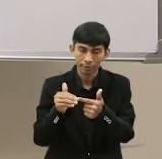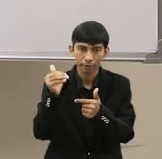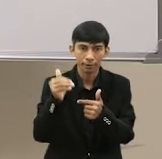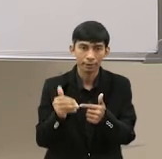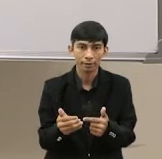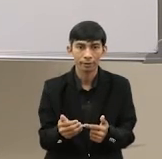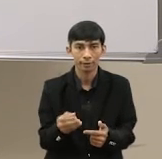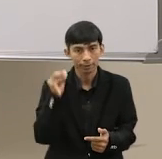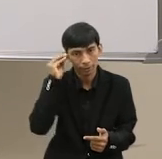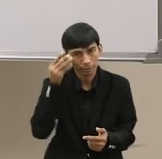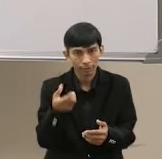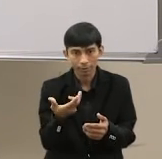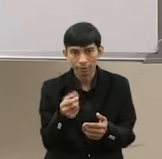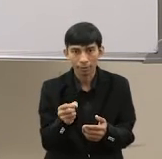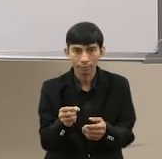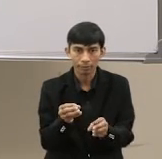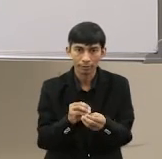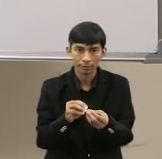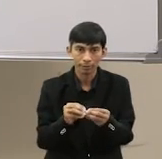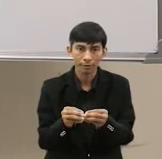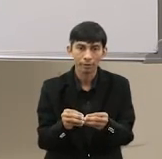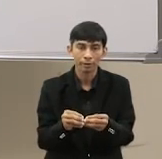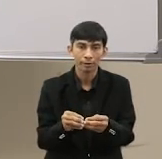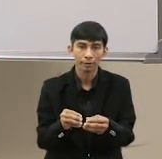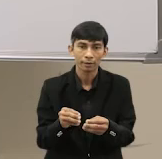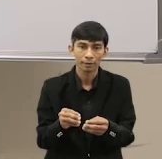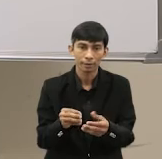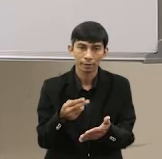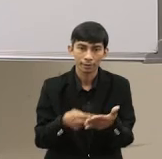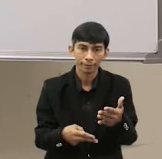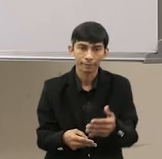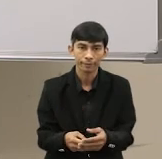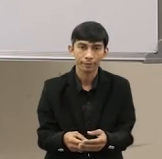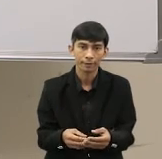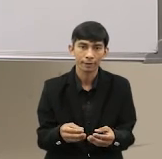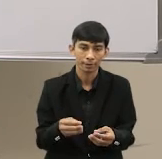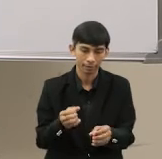thơ lệ ấy chà cứ dưỡng trời thơ lấy đỏ